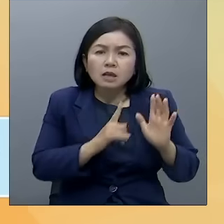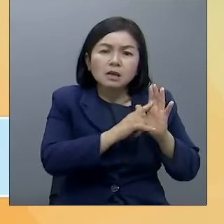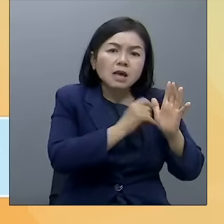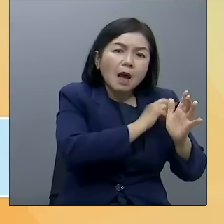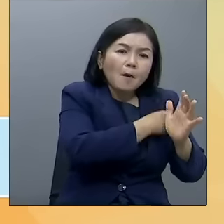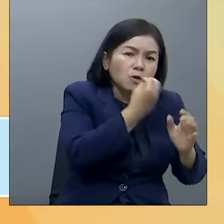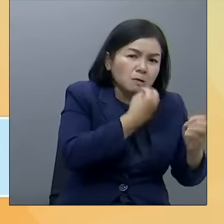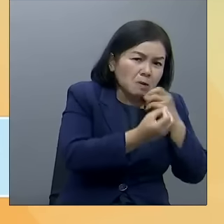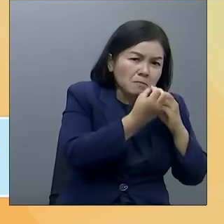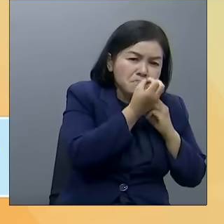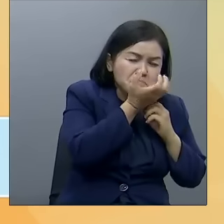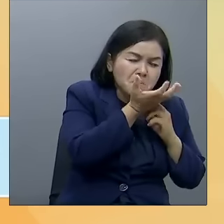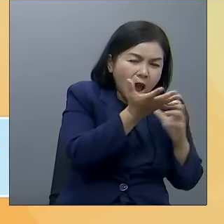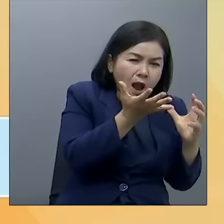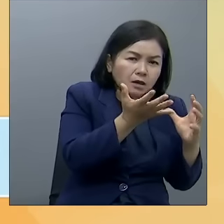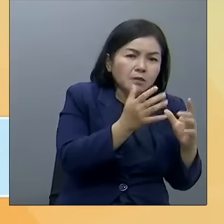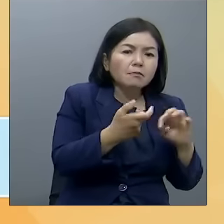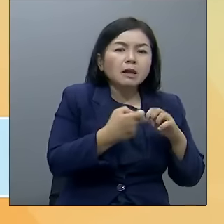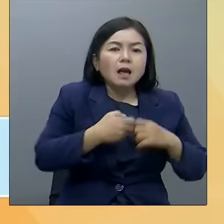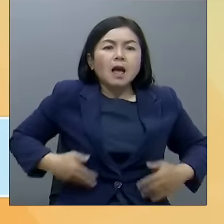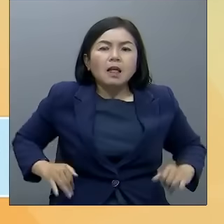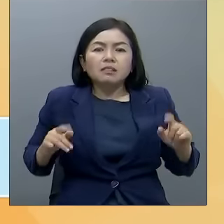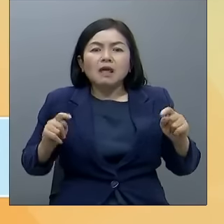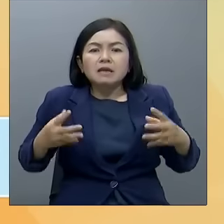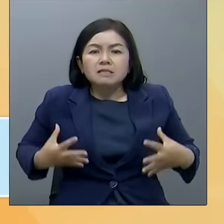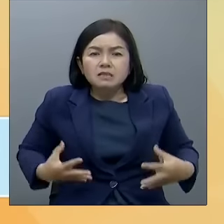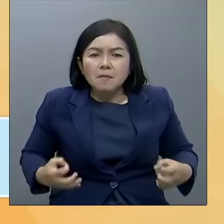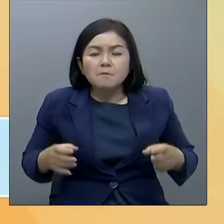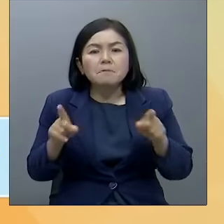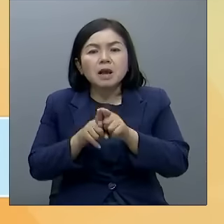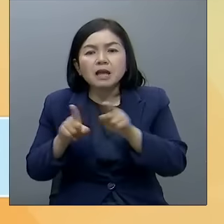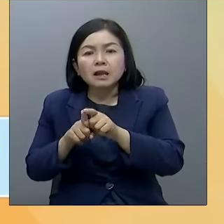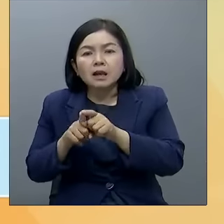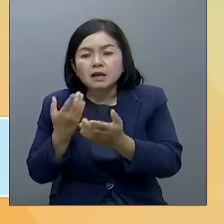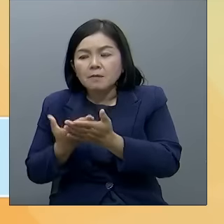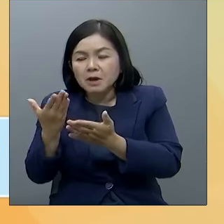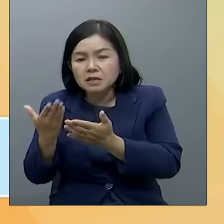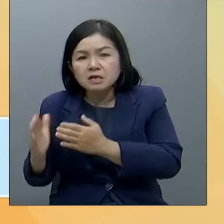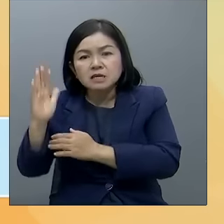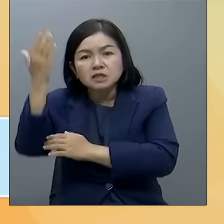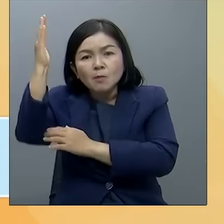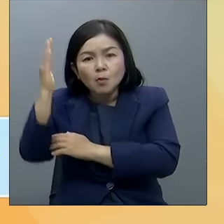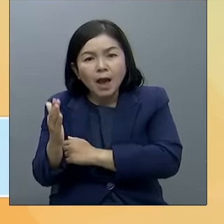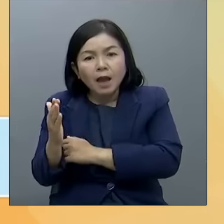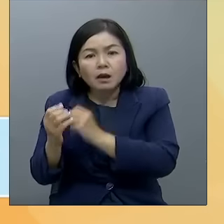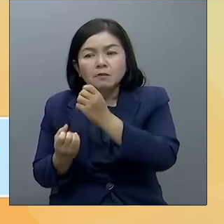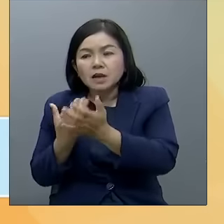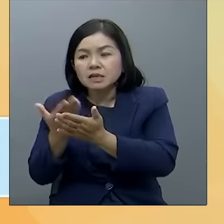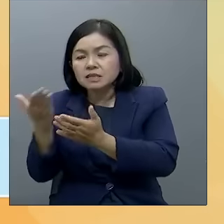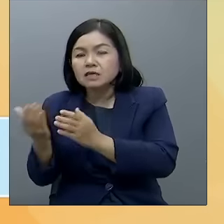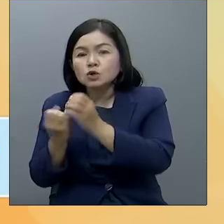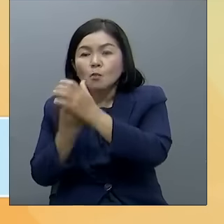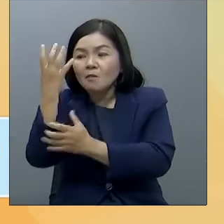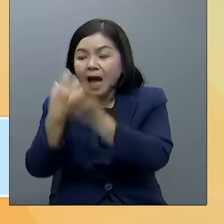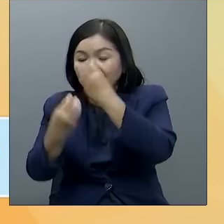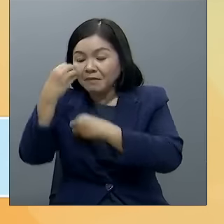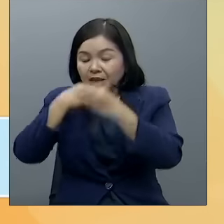ไพรแล้วไตเสื่อมเนี่ยอาการมันเหมือนกันเลยไหมครับ ต้องบอกอย่างนี้ครับอาจจะไม่เหมือนกันโดยตรงนะครับบ